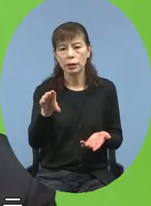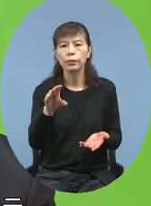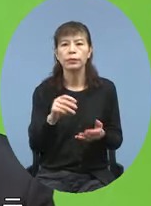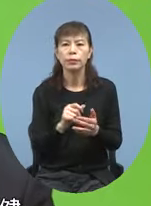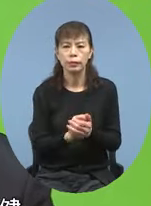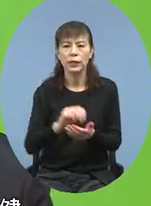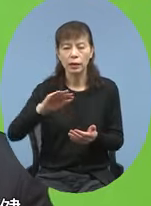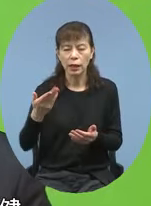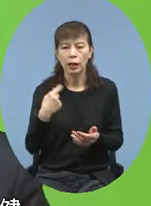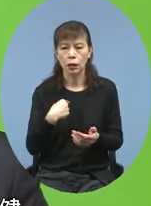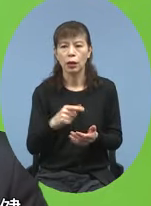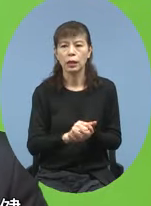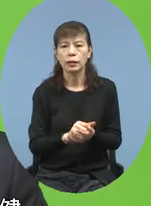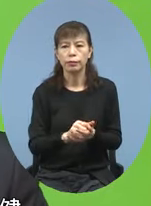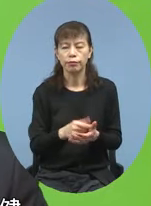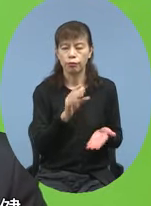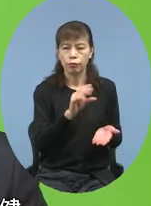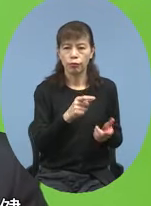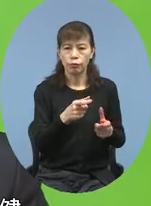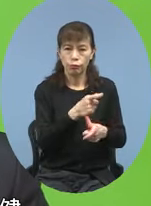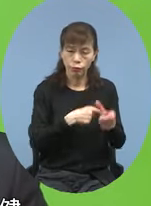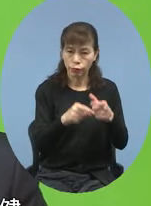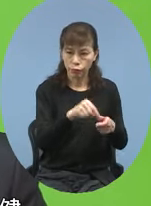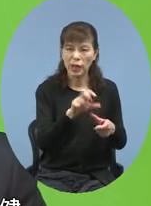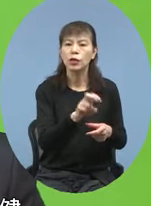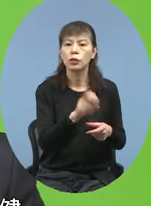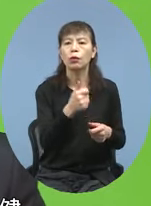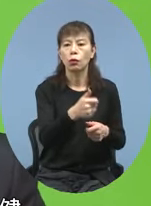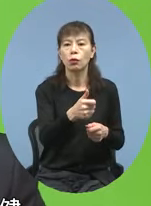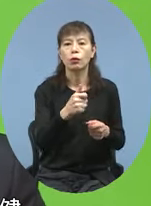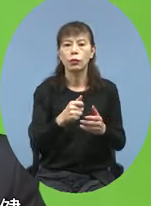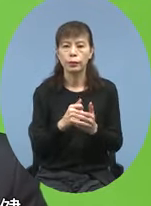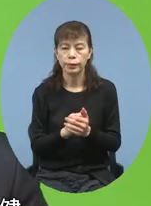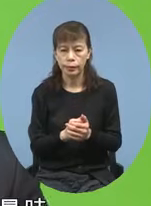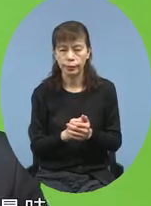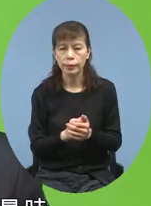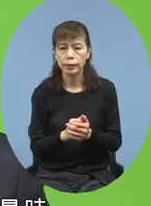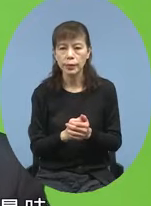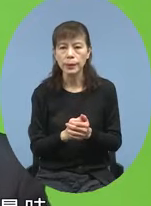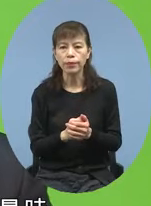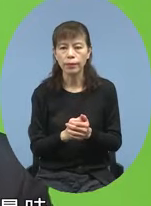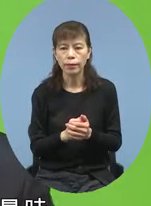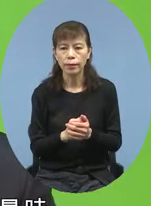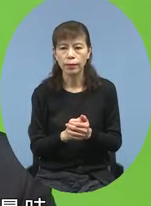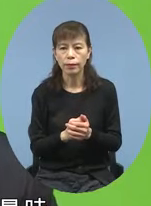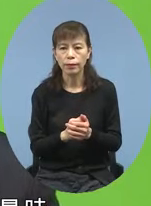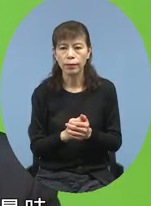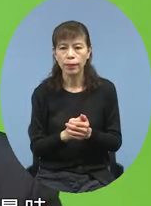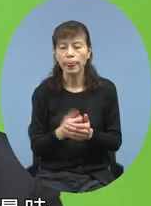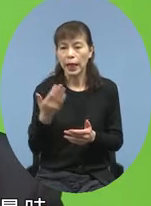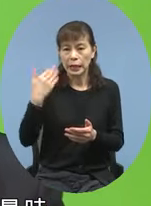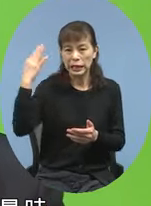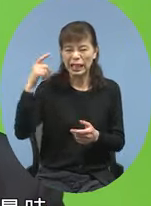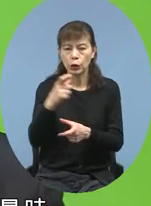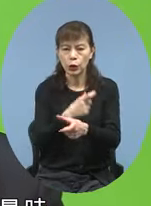8000到9000億元，但是我們的公共財政是仍然是穩健的。事實上，我們